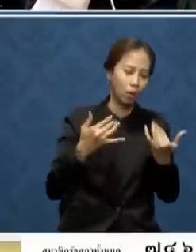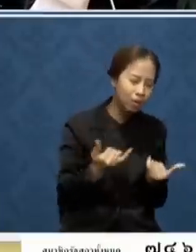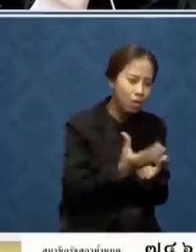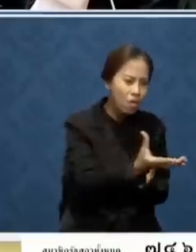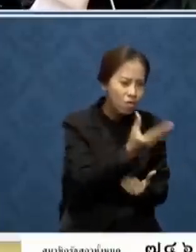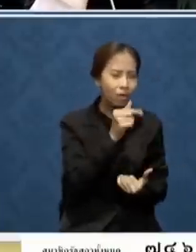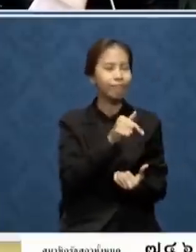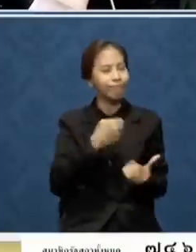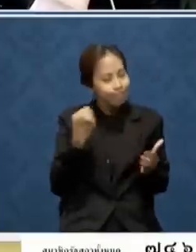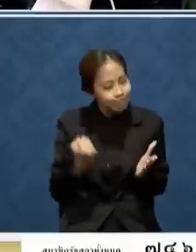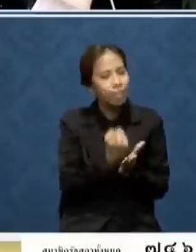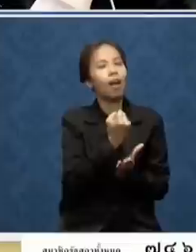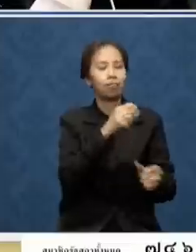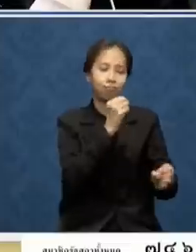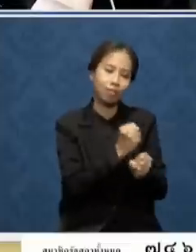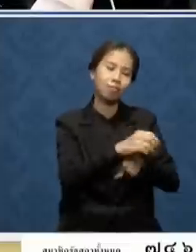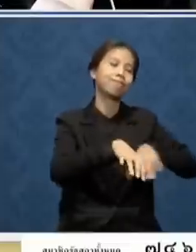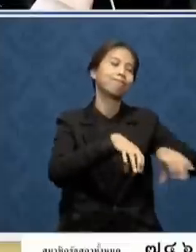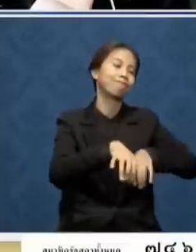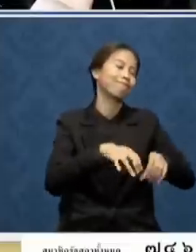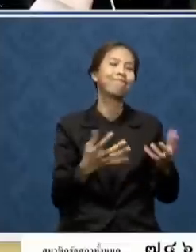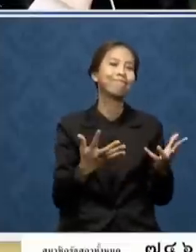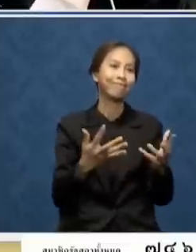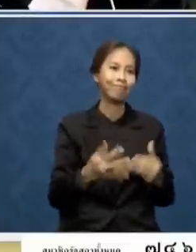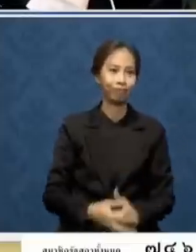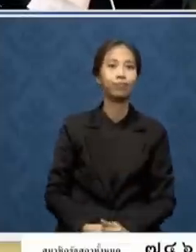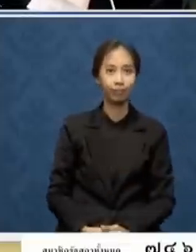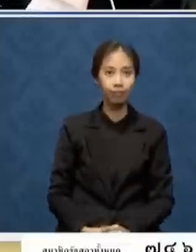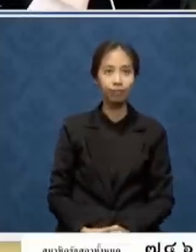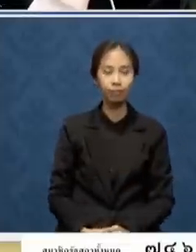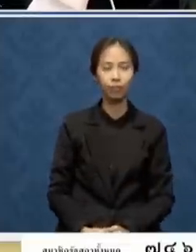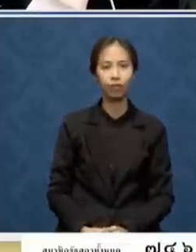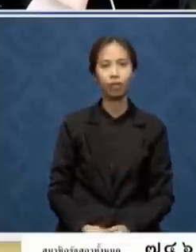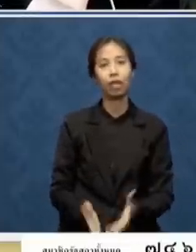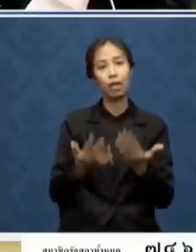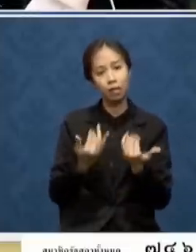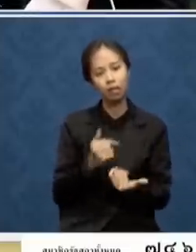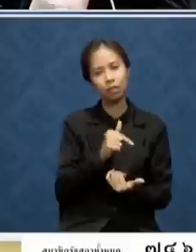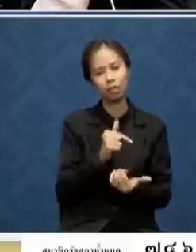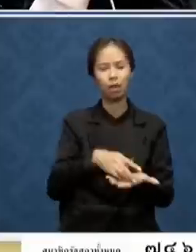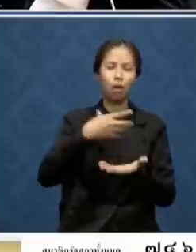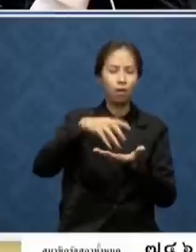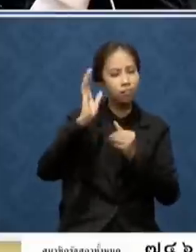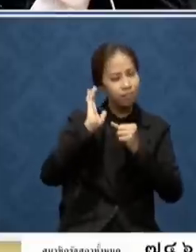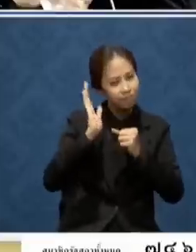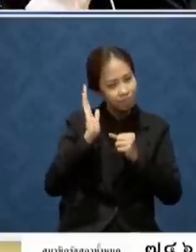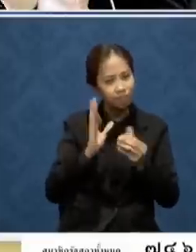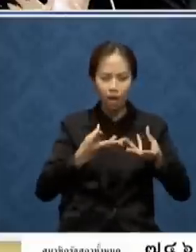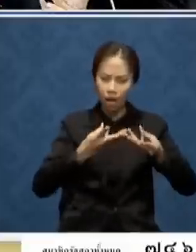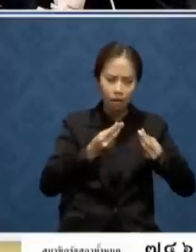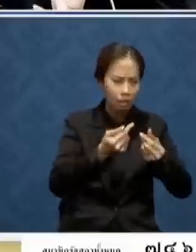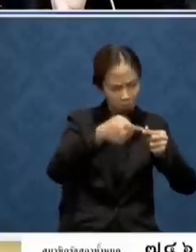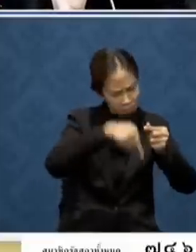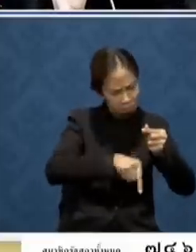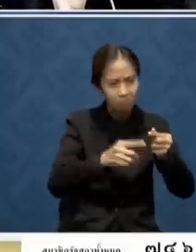ที่เอยังไม่ได้เอามาใช้นะคะในการแถลงนโยบายนะคะนอกจากจะเป็นคำแถลงที่ขาดทั้งเป้าหมายขาดทั้งรายละเอียดหลีก